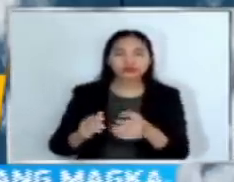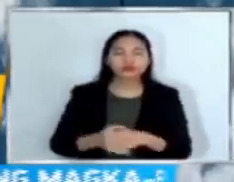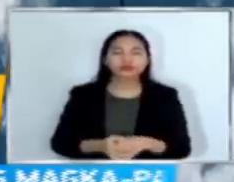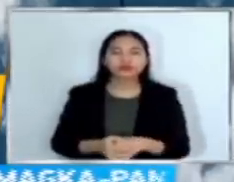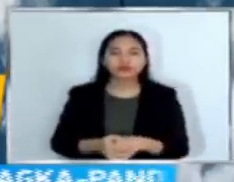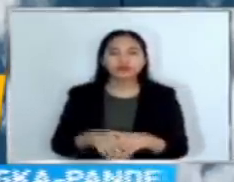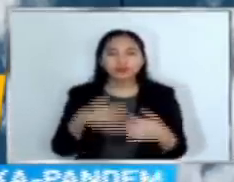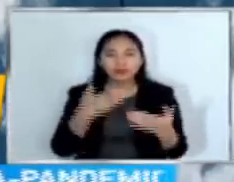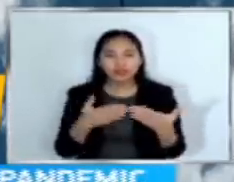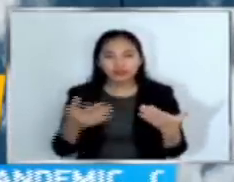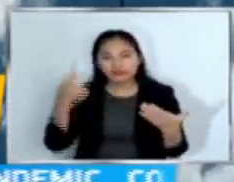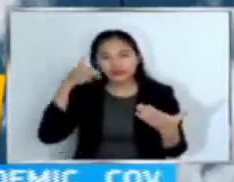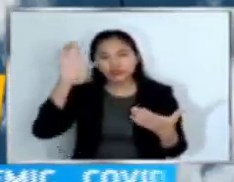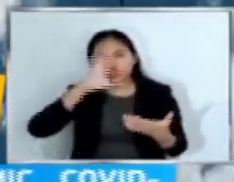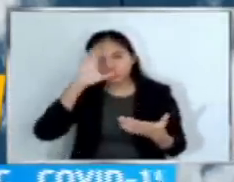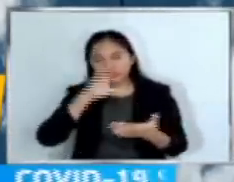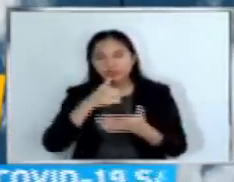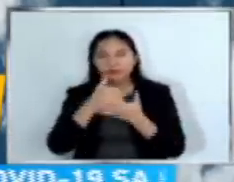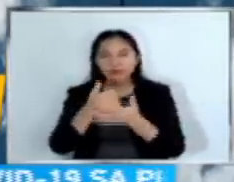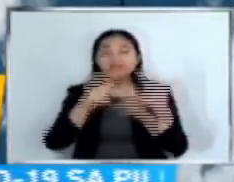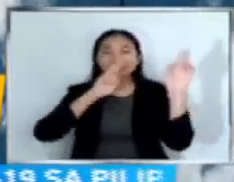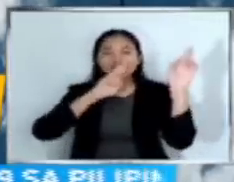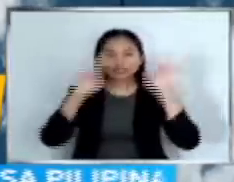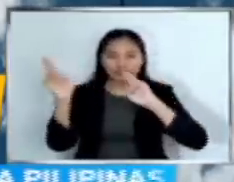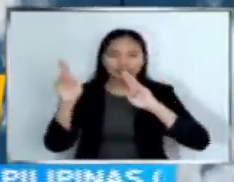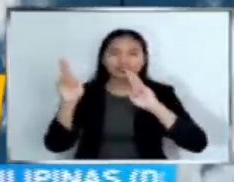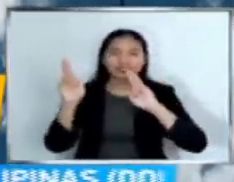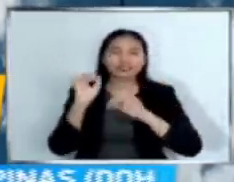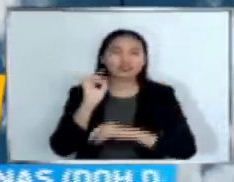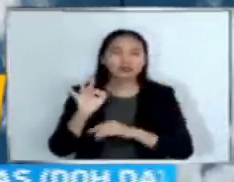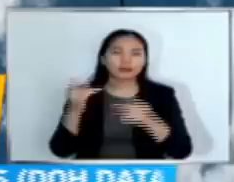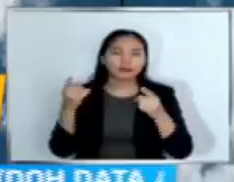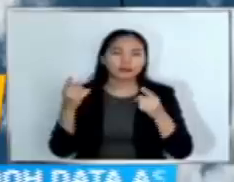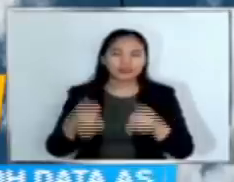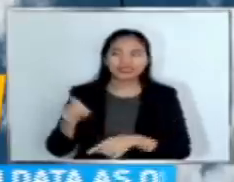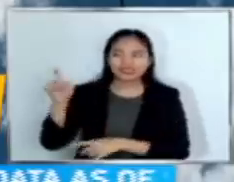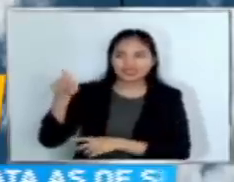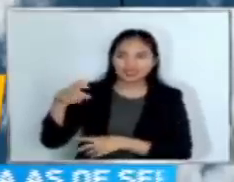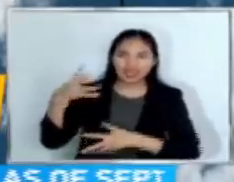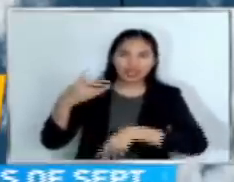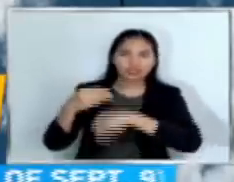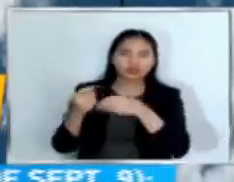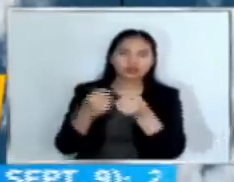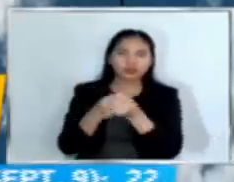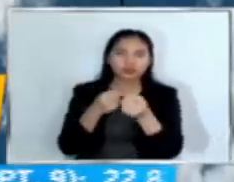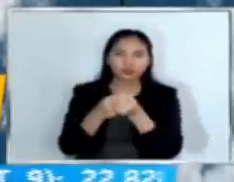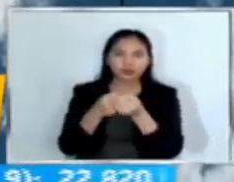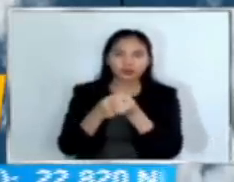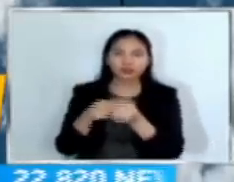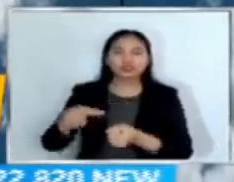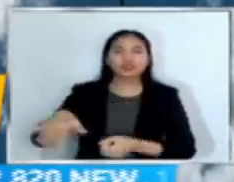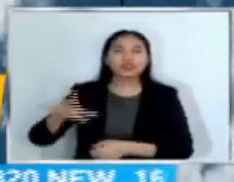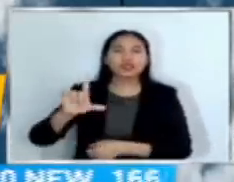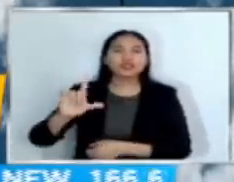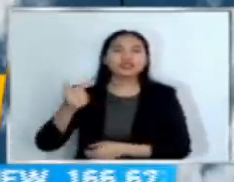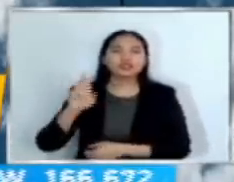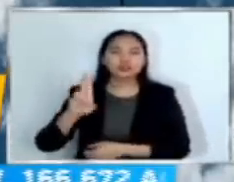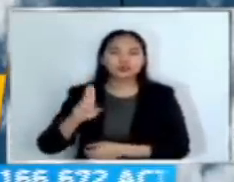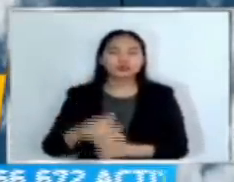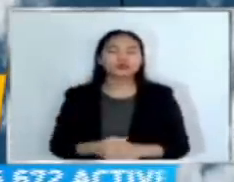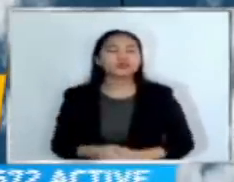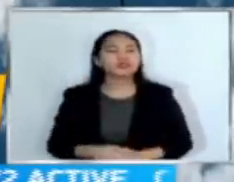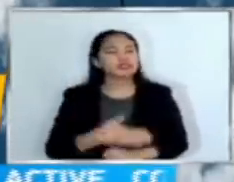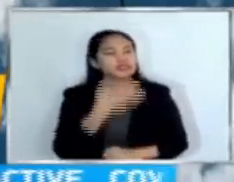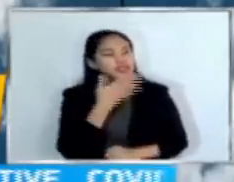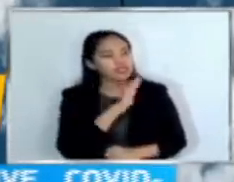ay ready na rin po to respond in case na kailanganin ng additional support na itong ating mga kasamahan po dyan. Marami pong salamat sa inyong binigay sa